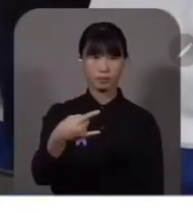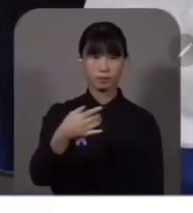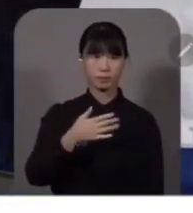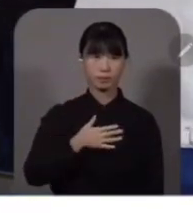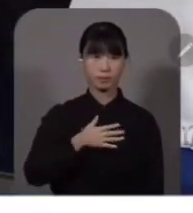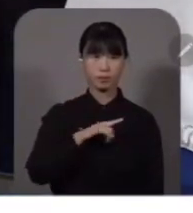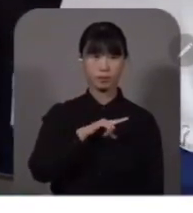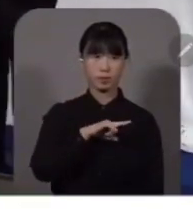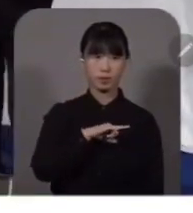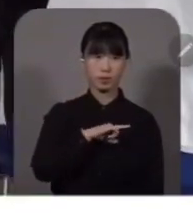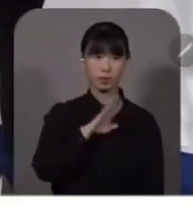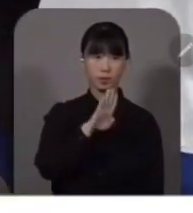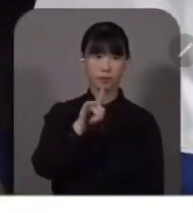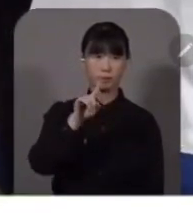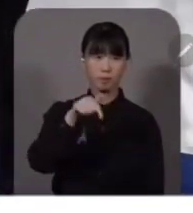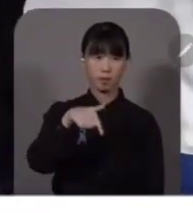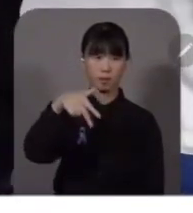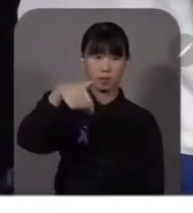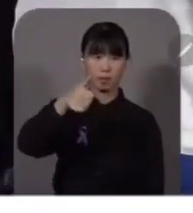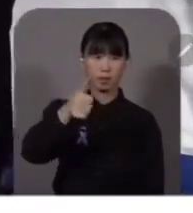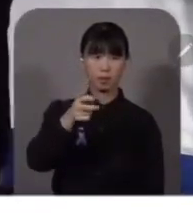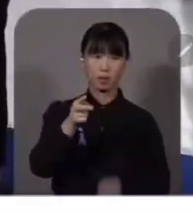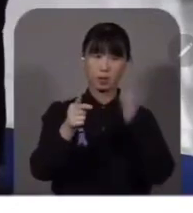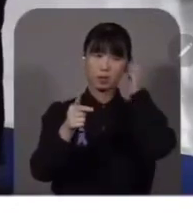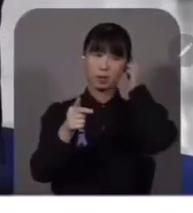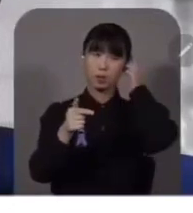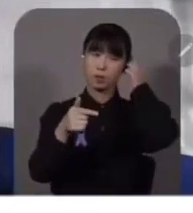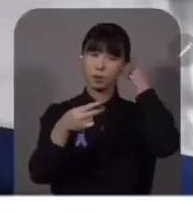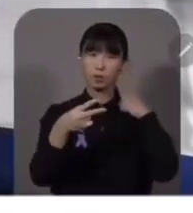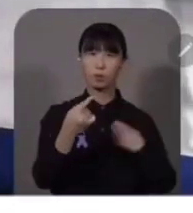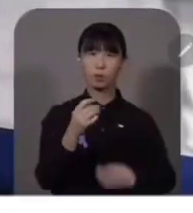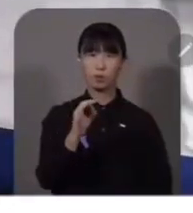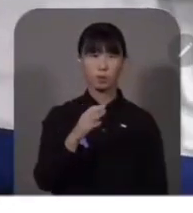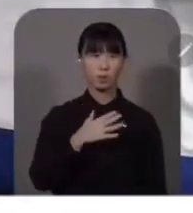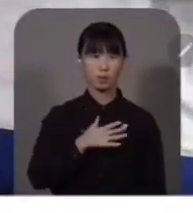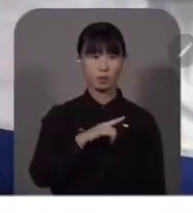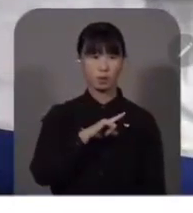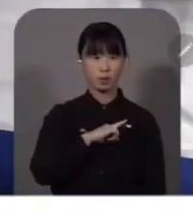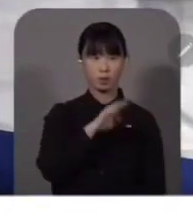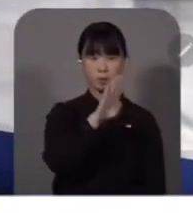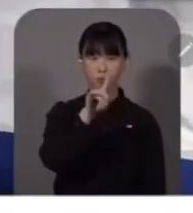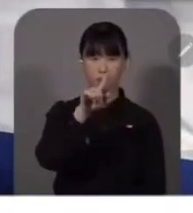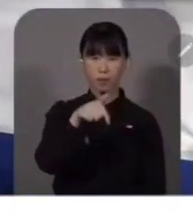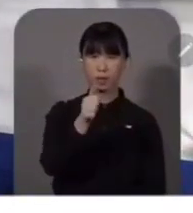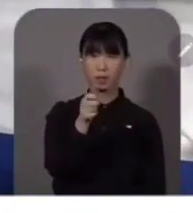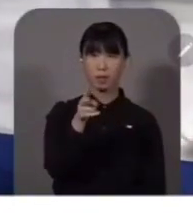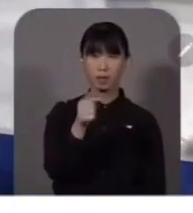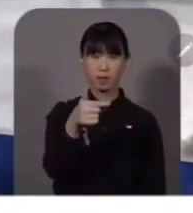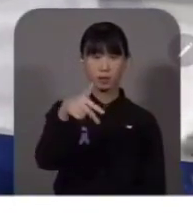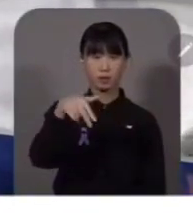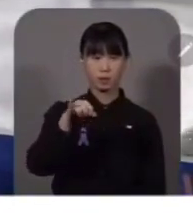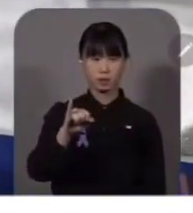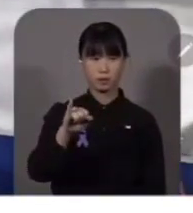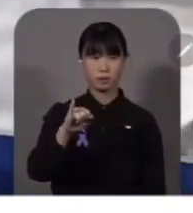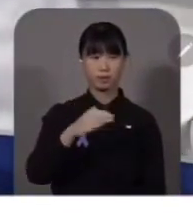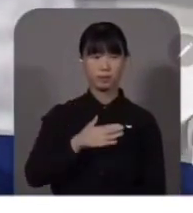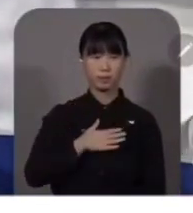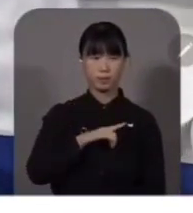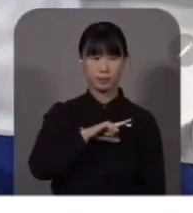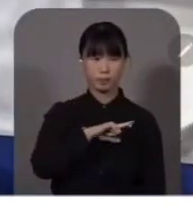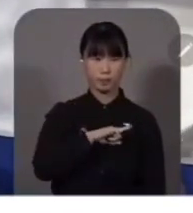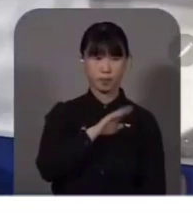내 이름은 박현도. 내 이름은 박현진. 내